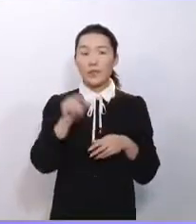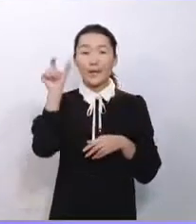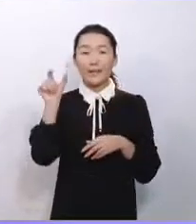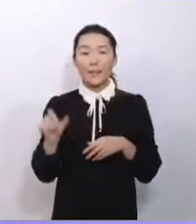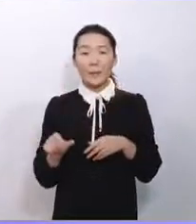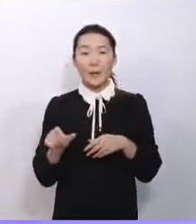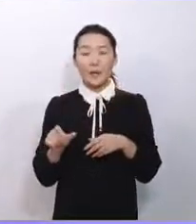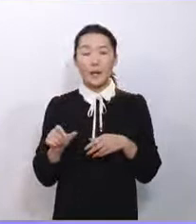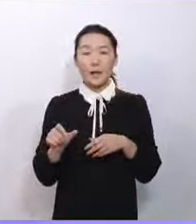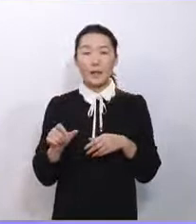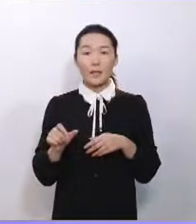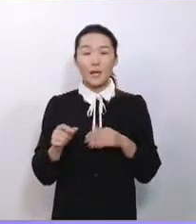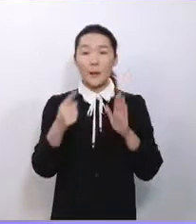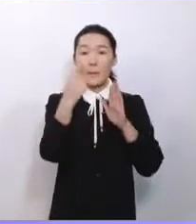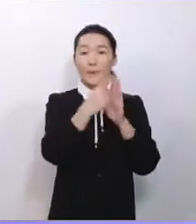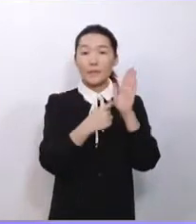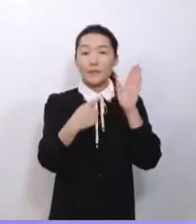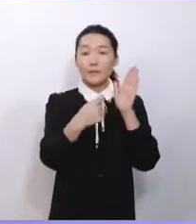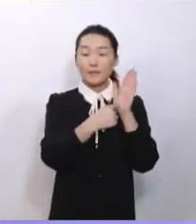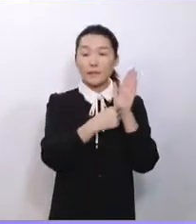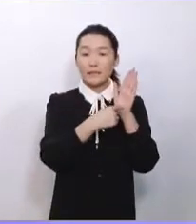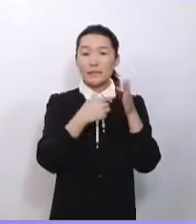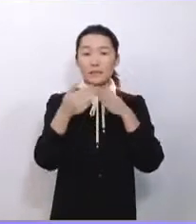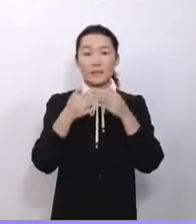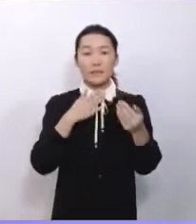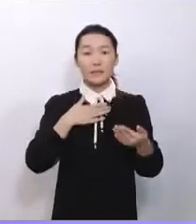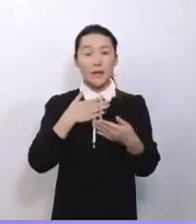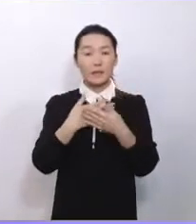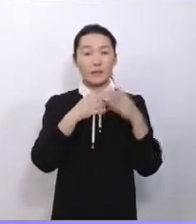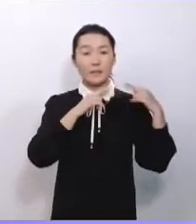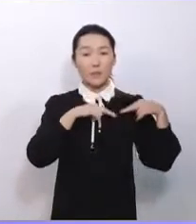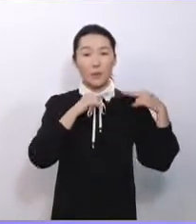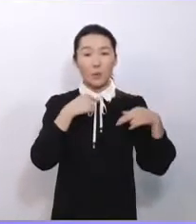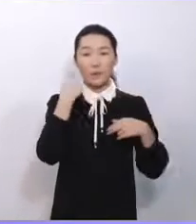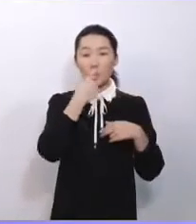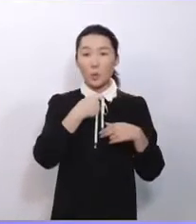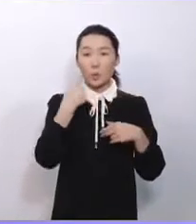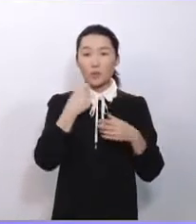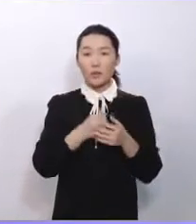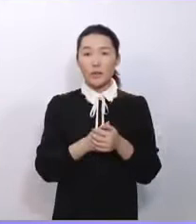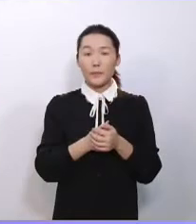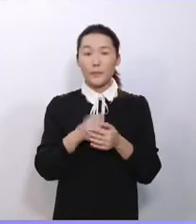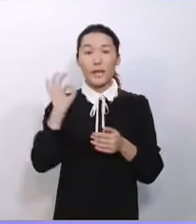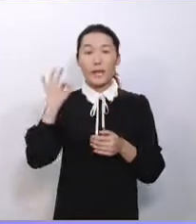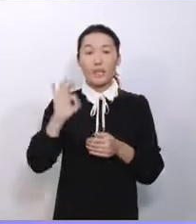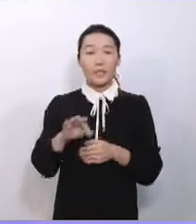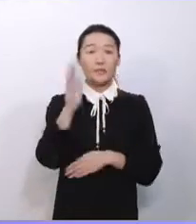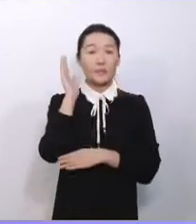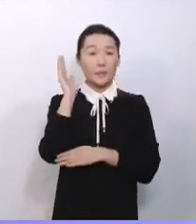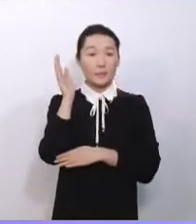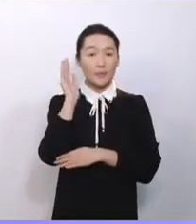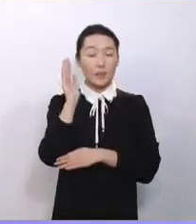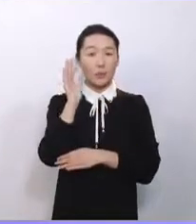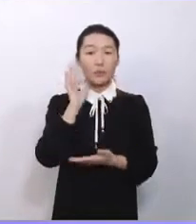поставьте восклицательный знак, если активно работали устно. Часто поднимали ручку,